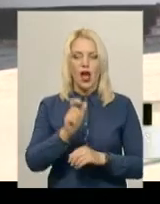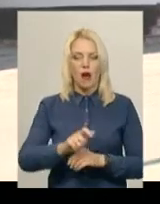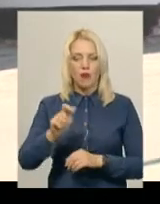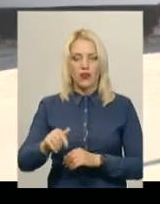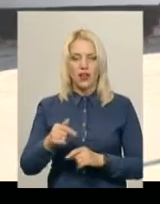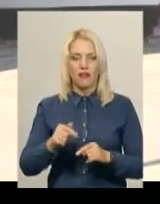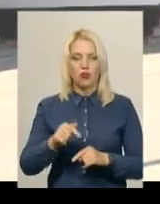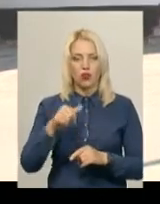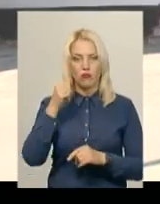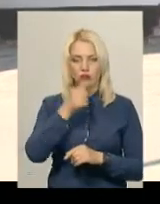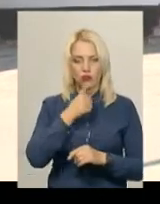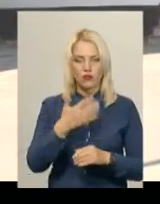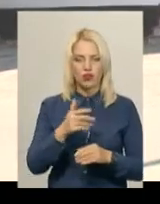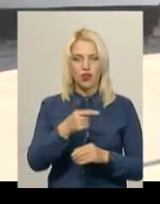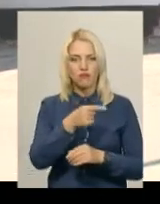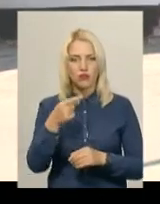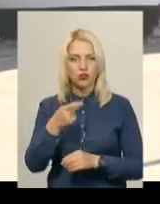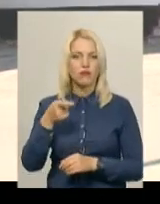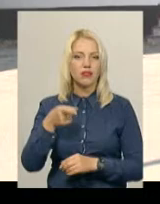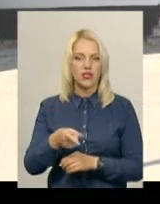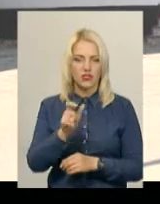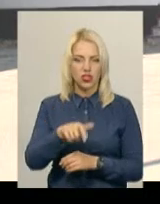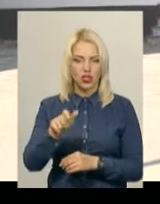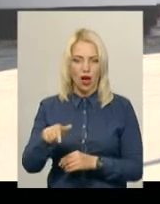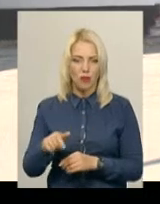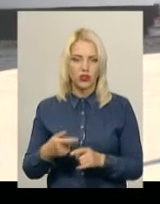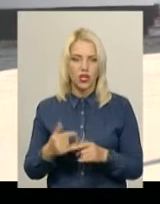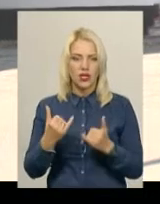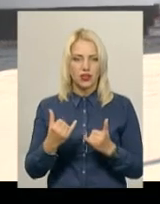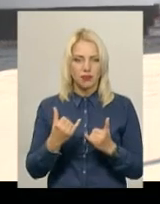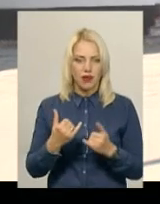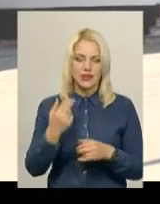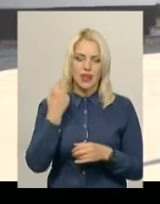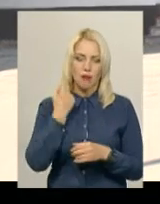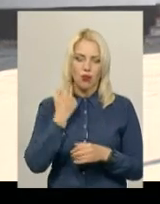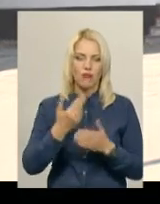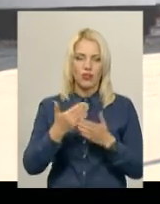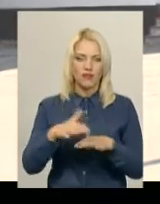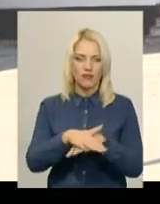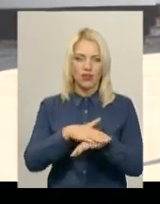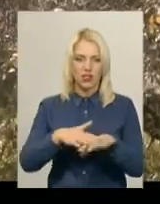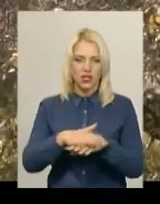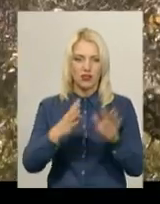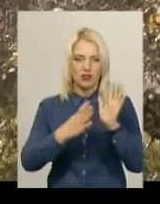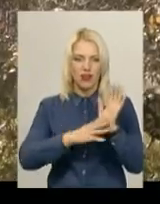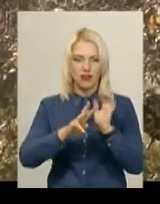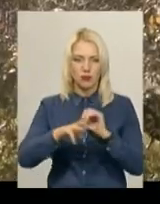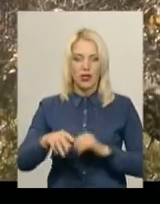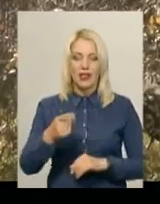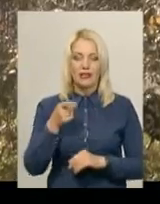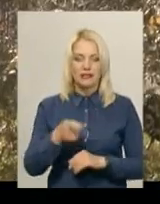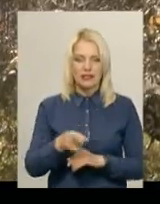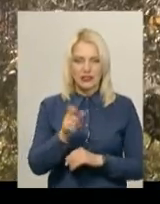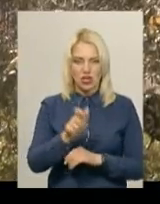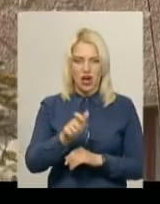відійдалось вже тисяча абонентів. На сьогодні дебюторська заборгованість населення становить 9 мільйонів. Тисяча абонентів,